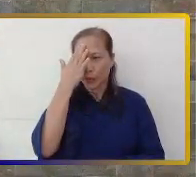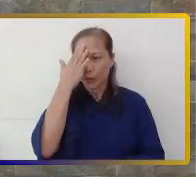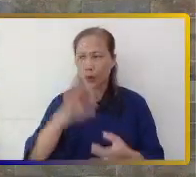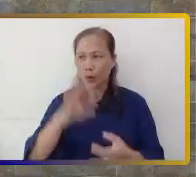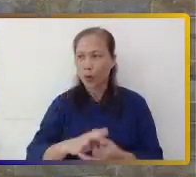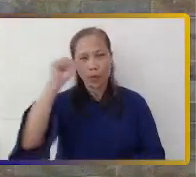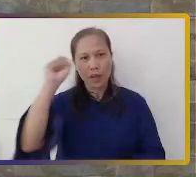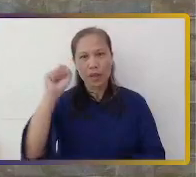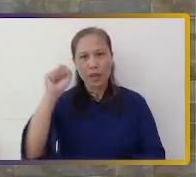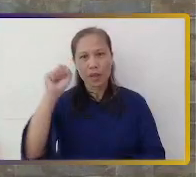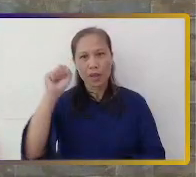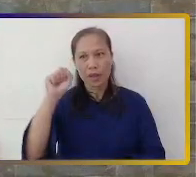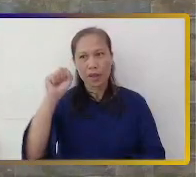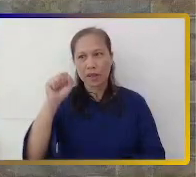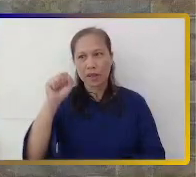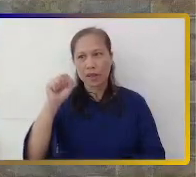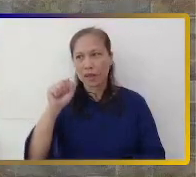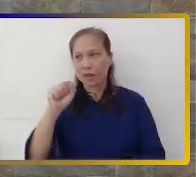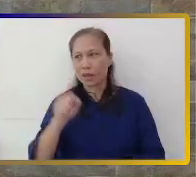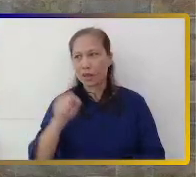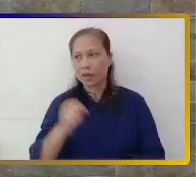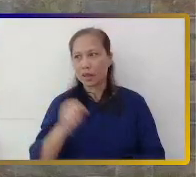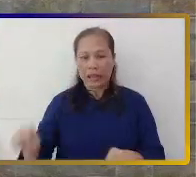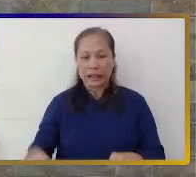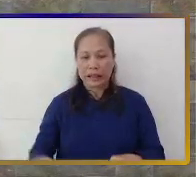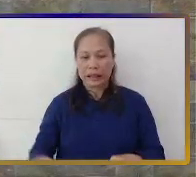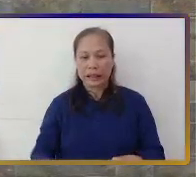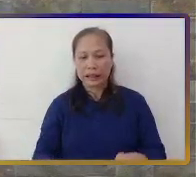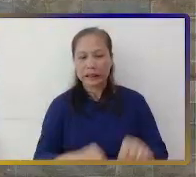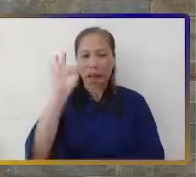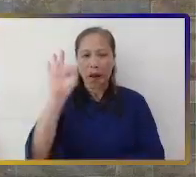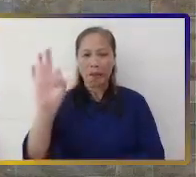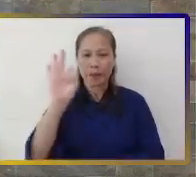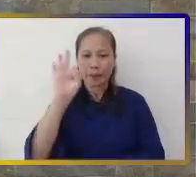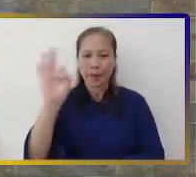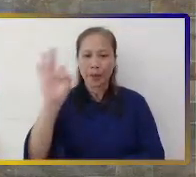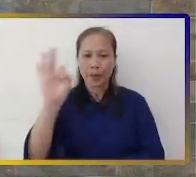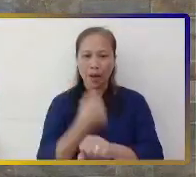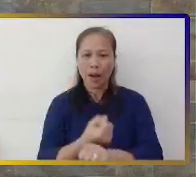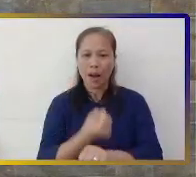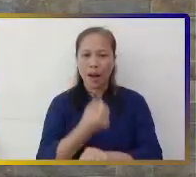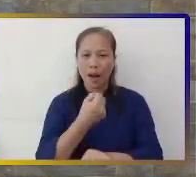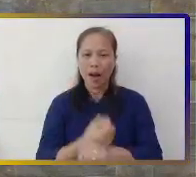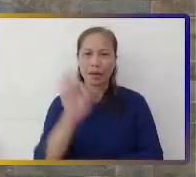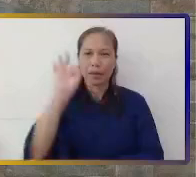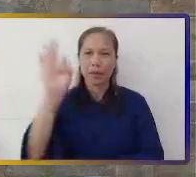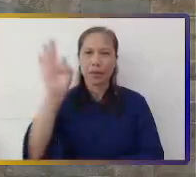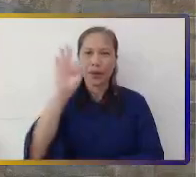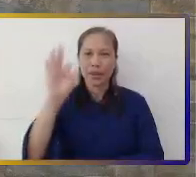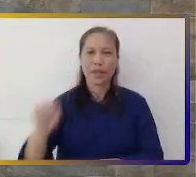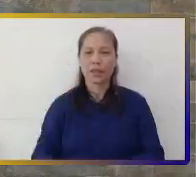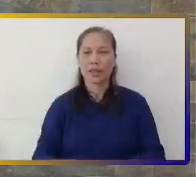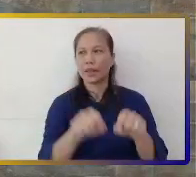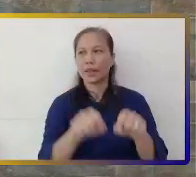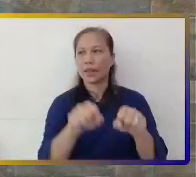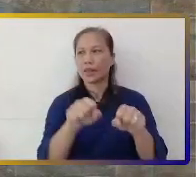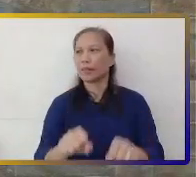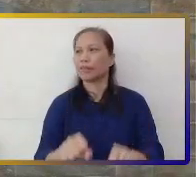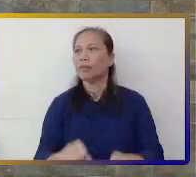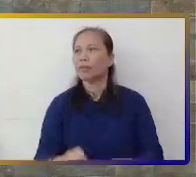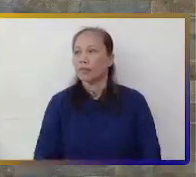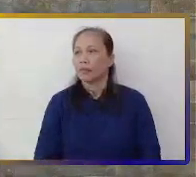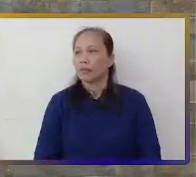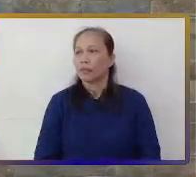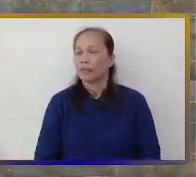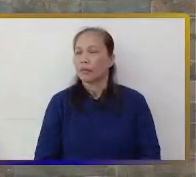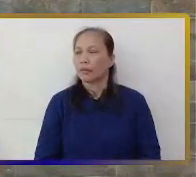fy Street preaching Okay Diyan po siya nakilala because of his fire stet